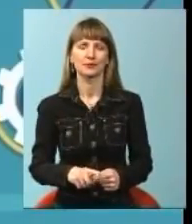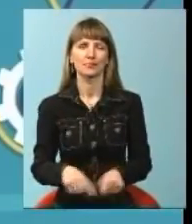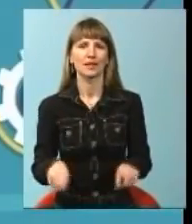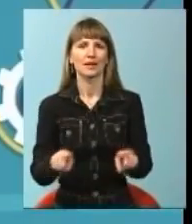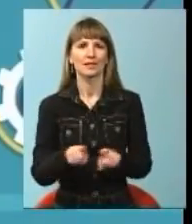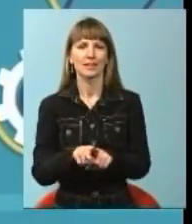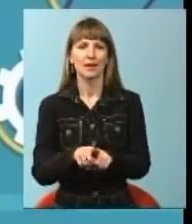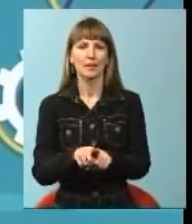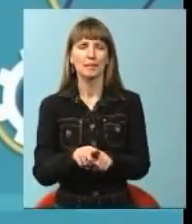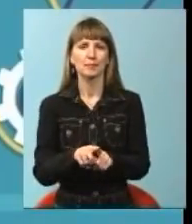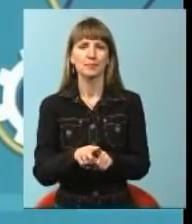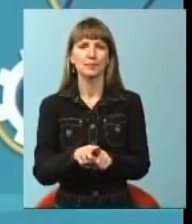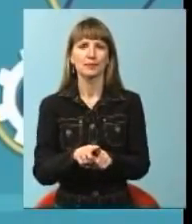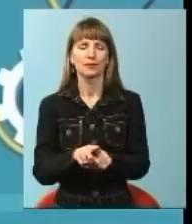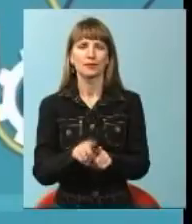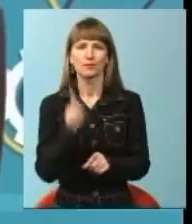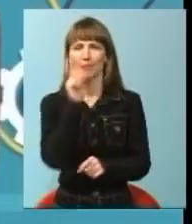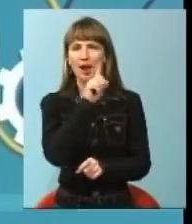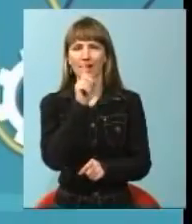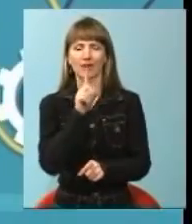такая маленькая реклама,